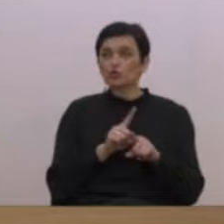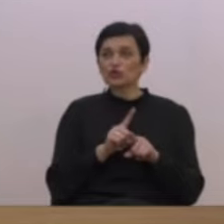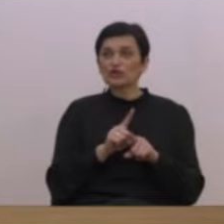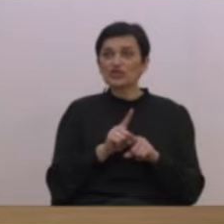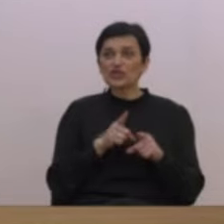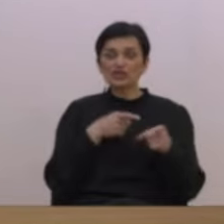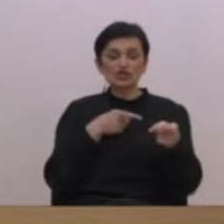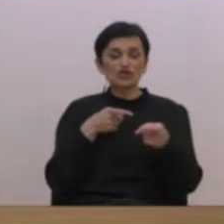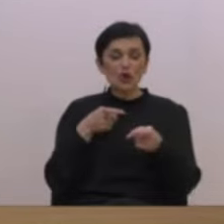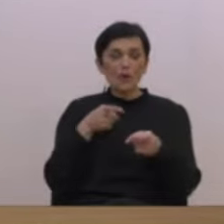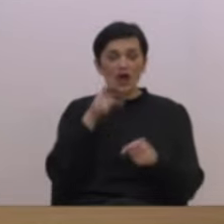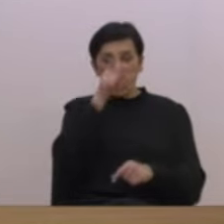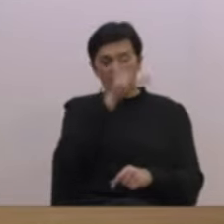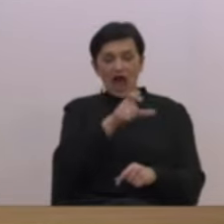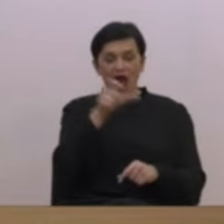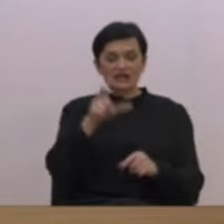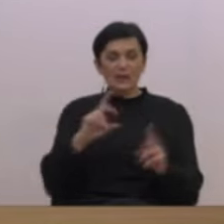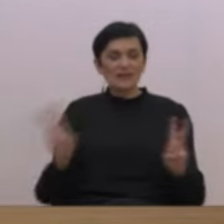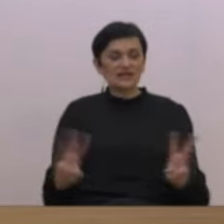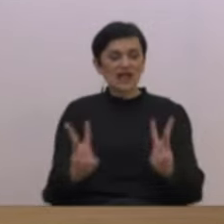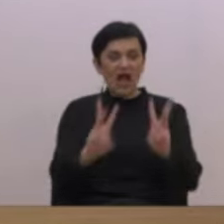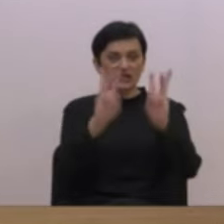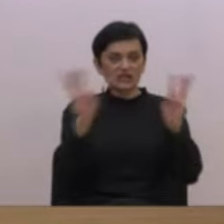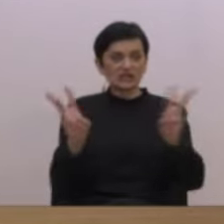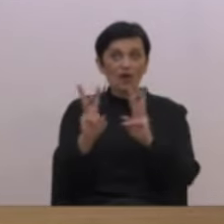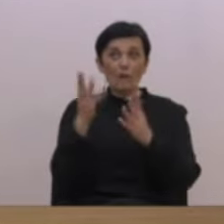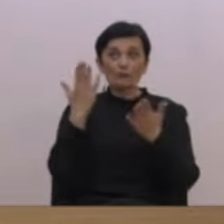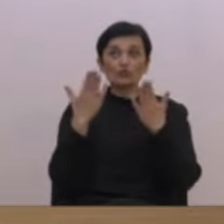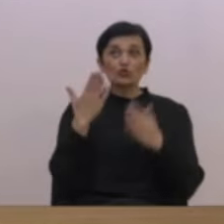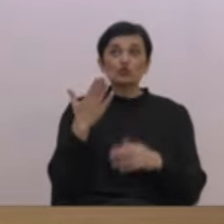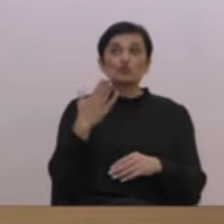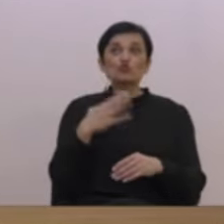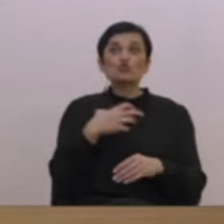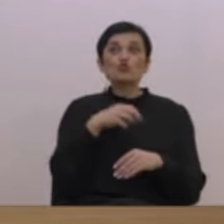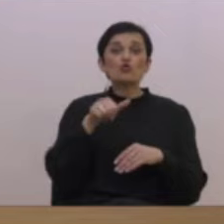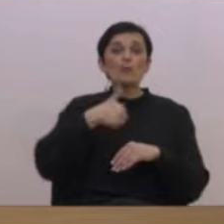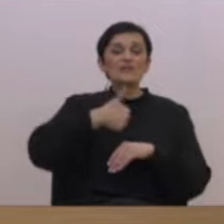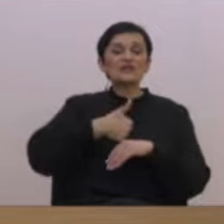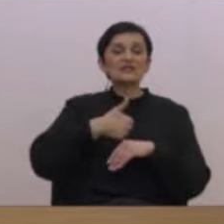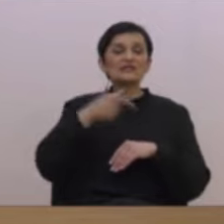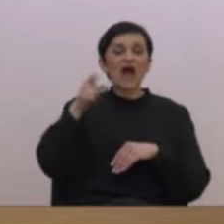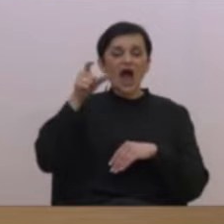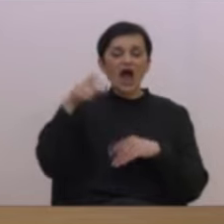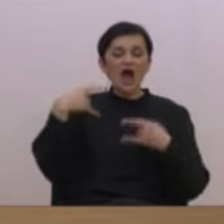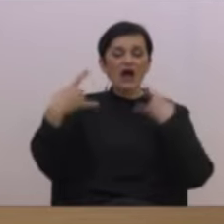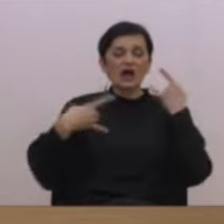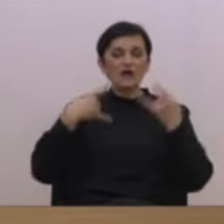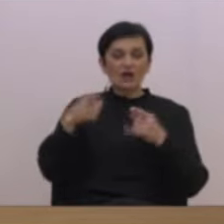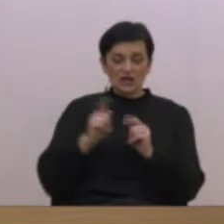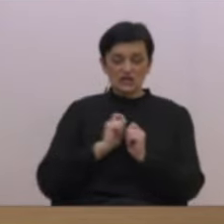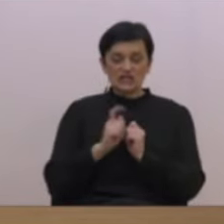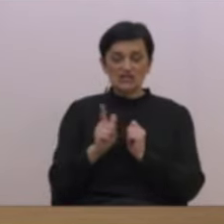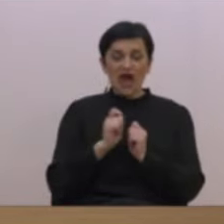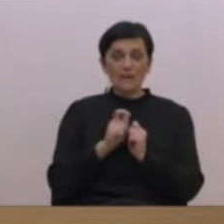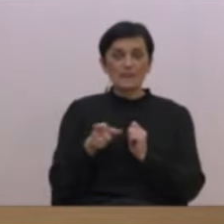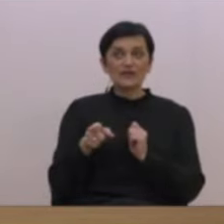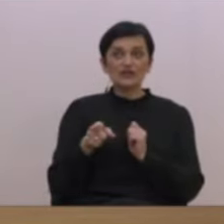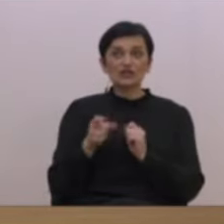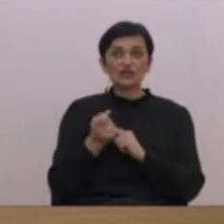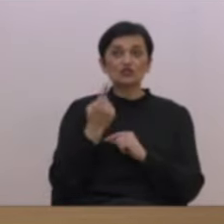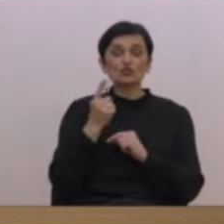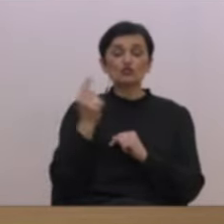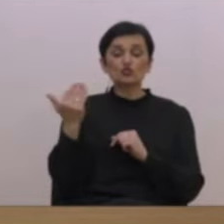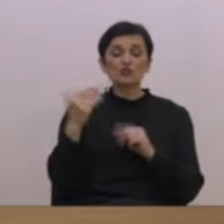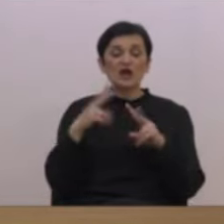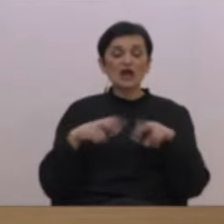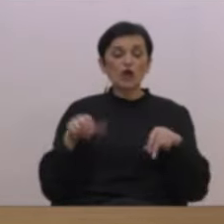șei iarahiva romzat, adamian e vzdat sau enak. Tu tavari ar zda mă uchi de belim, tele arhi, romi zda pina seba sa turme, tu e gani